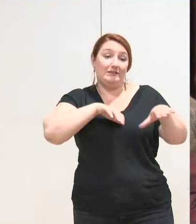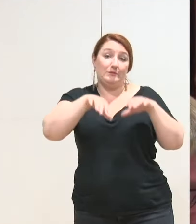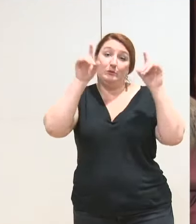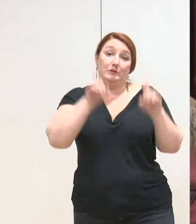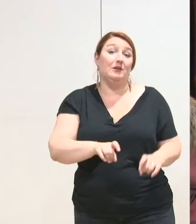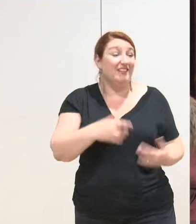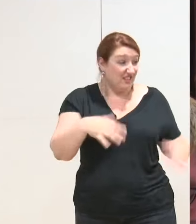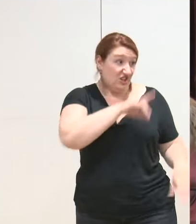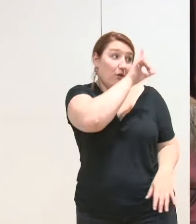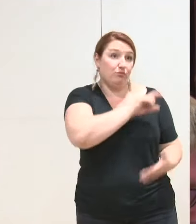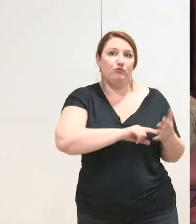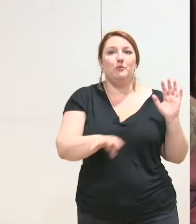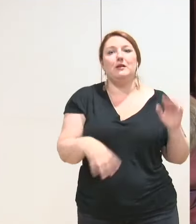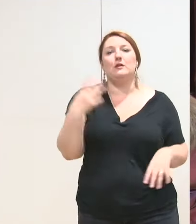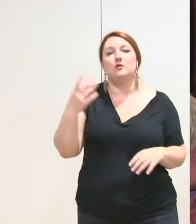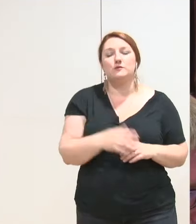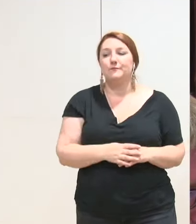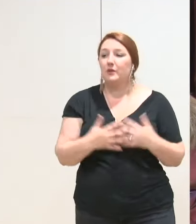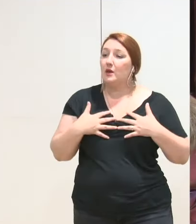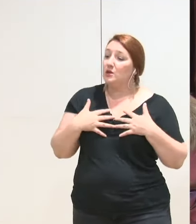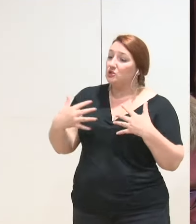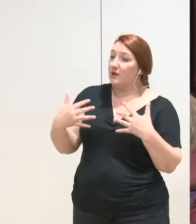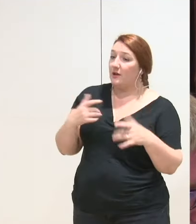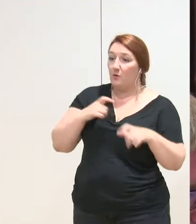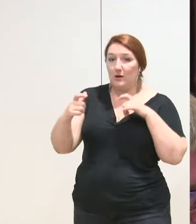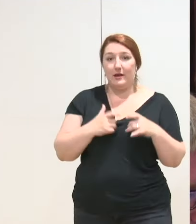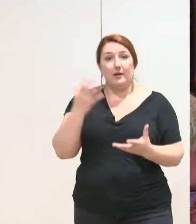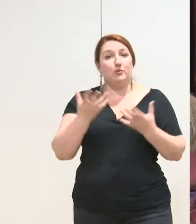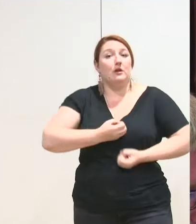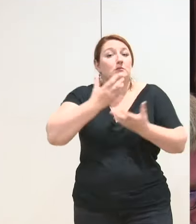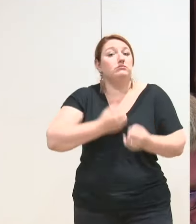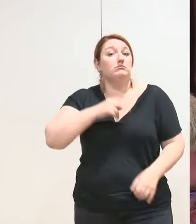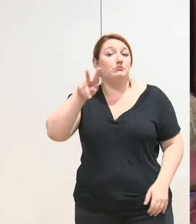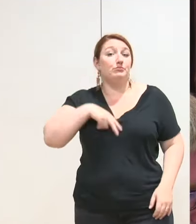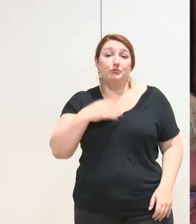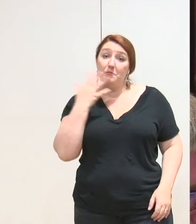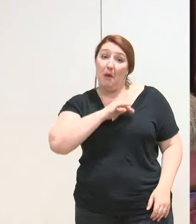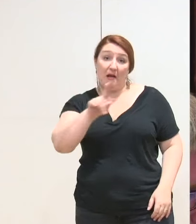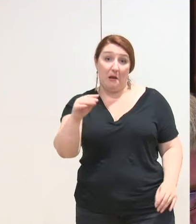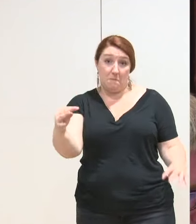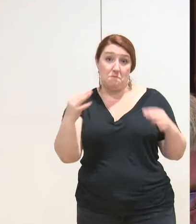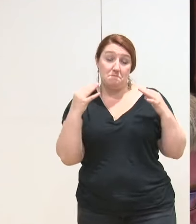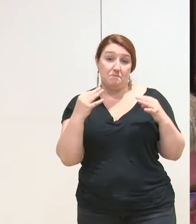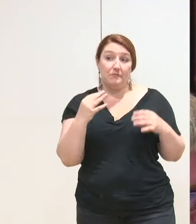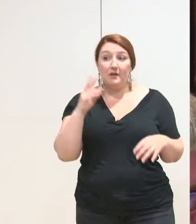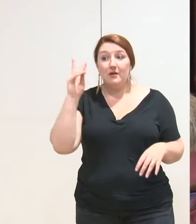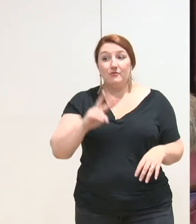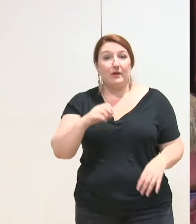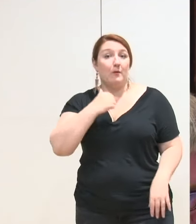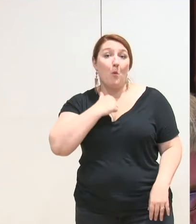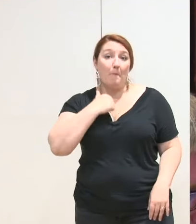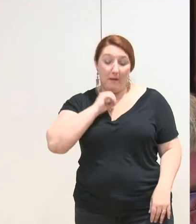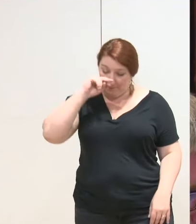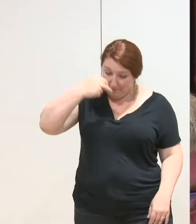collègues vous avez peut-être trouvé cette intervention désagréable autant vous le dire elle ne me plaît pas non